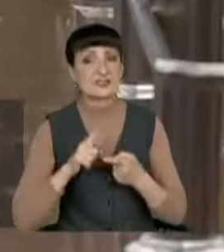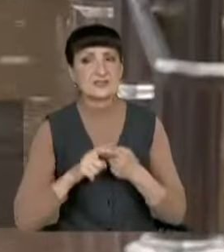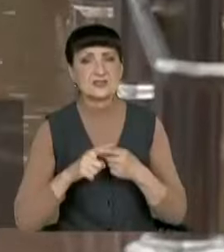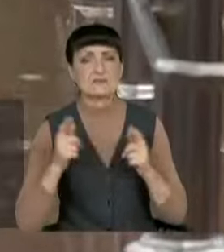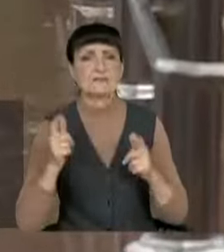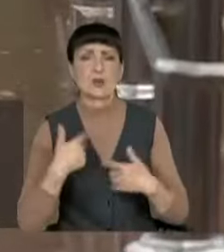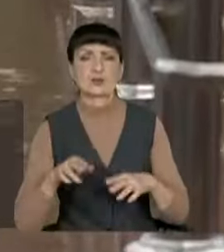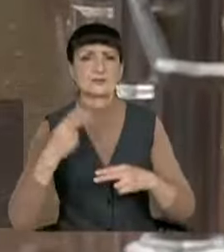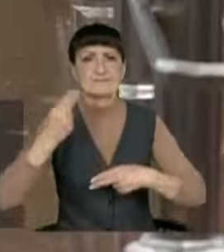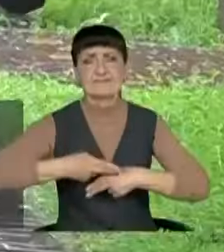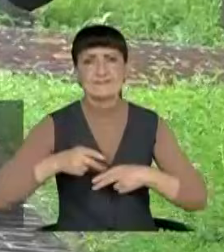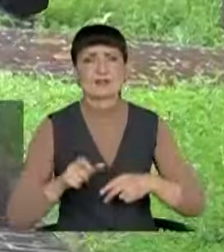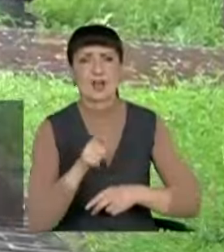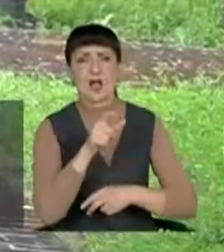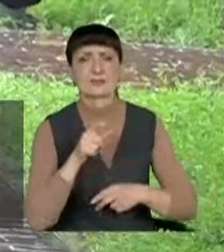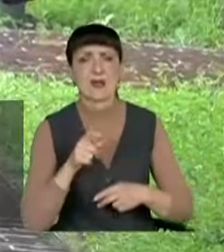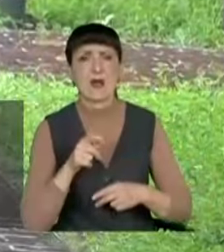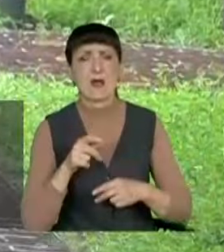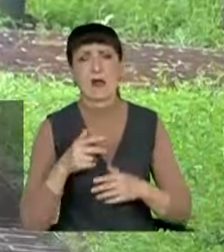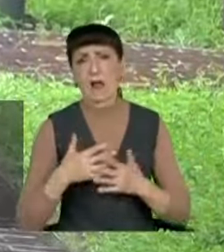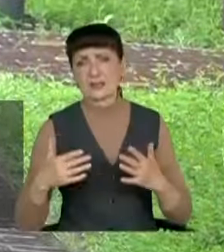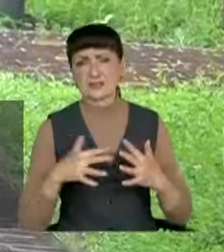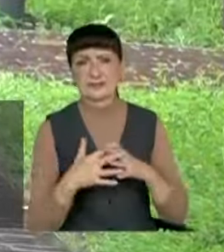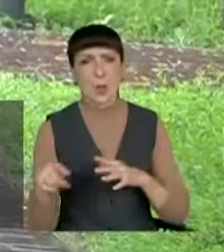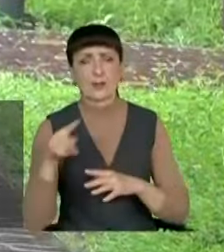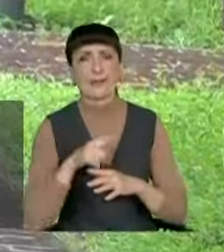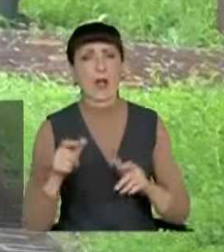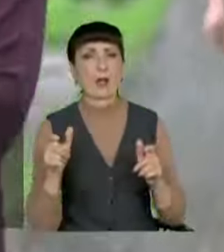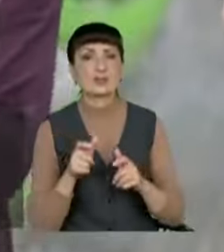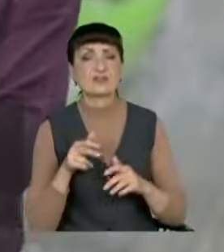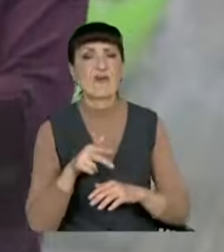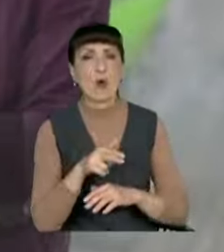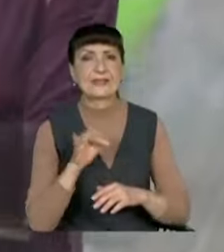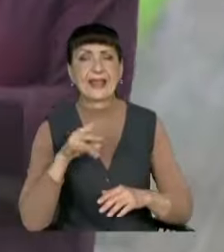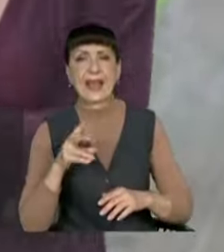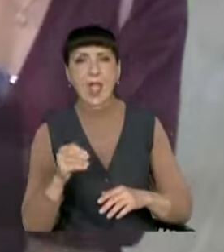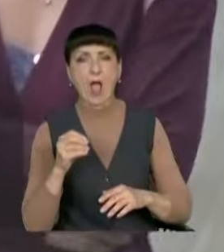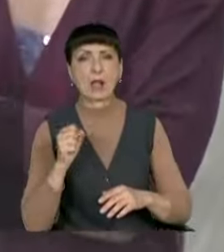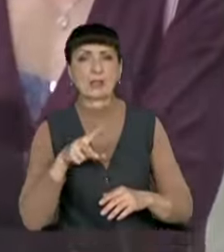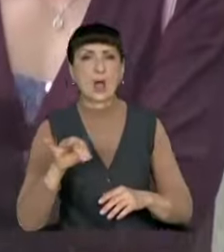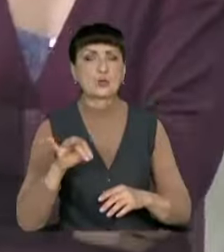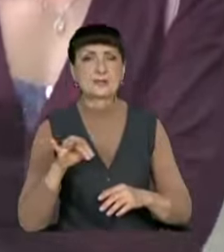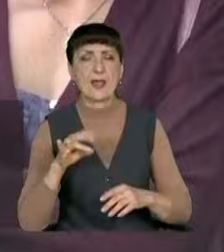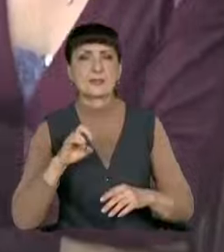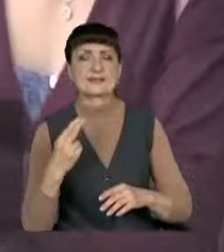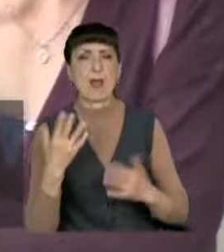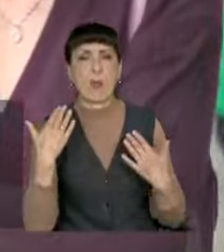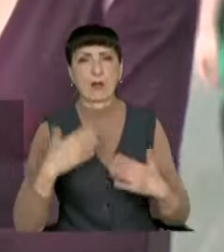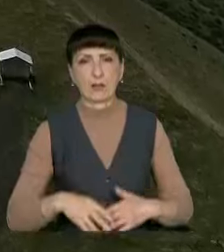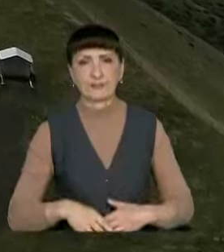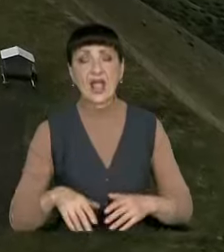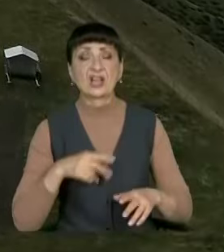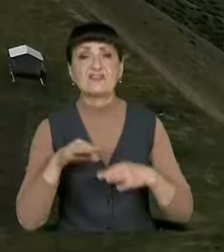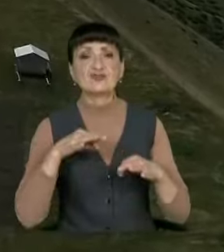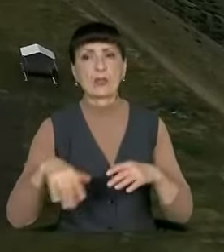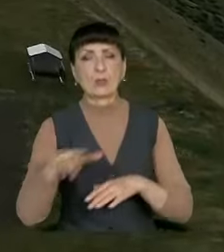трассы обсерватории Осы, села Тургень, Батан, а также ограничен вход в Вели-Алатауский государственный национальный природный парк. Движение